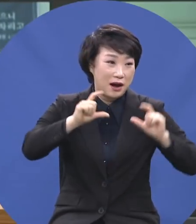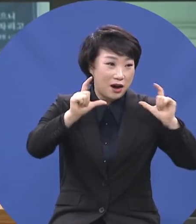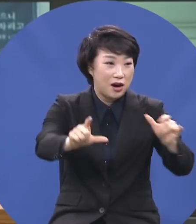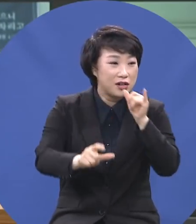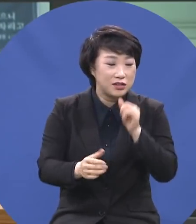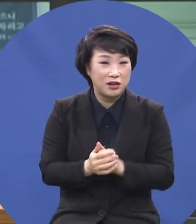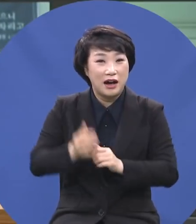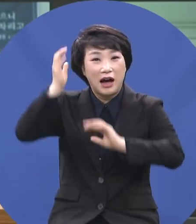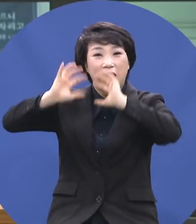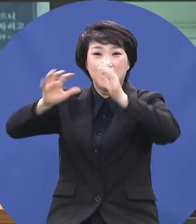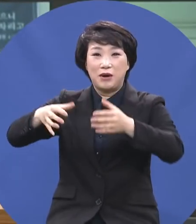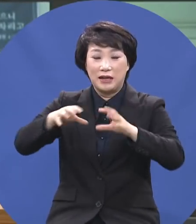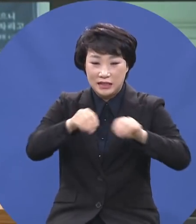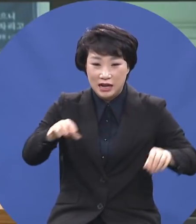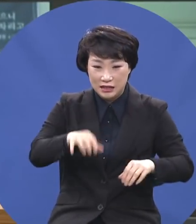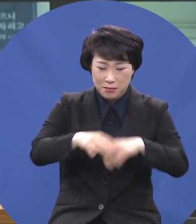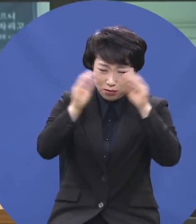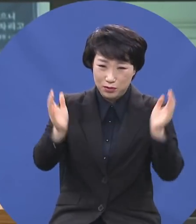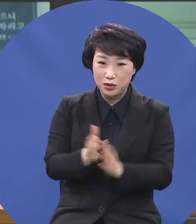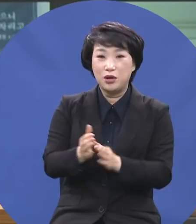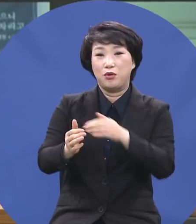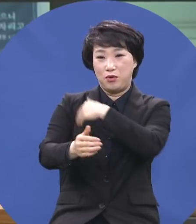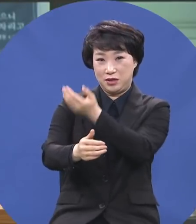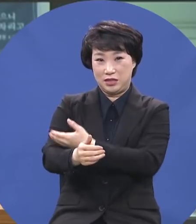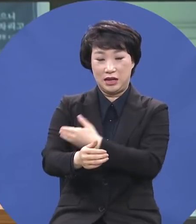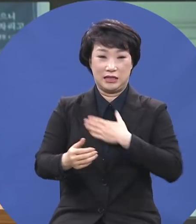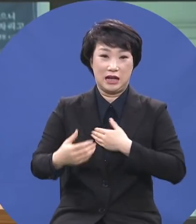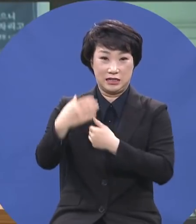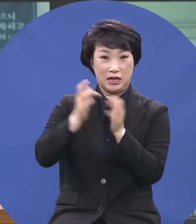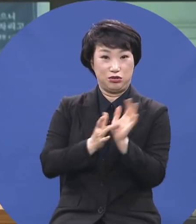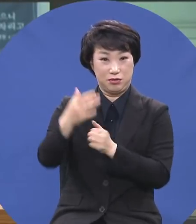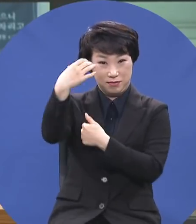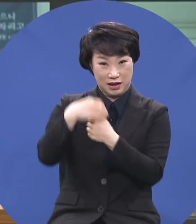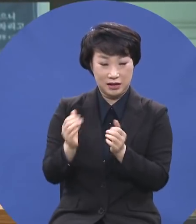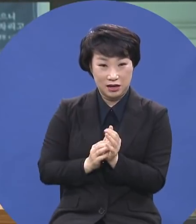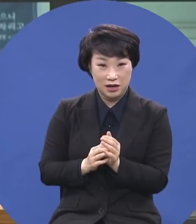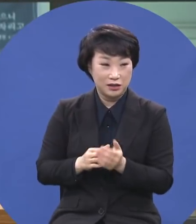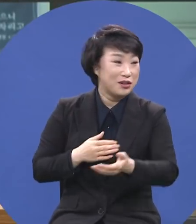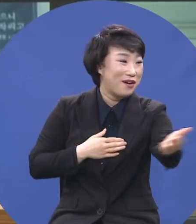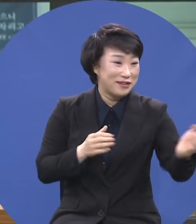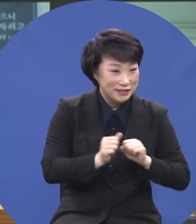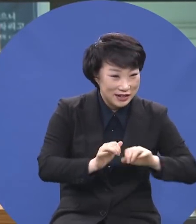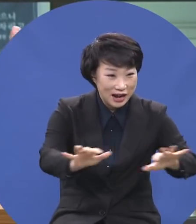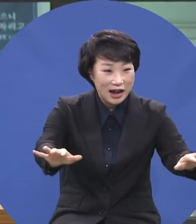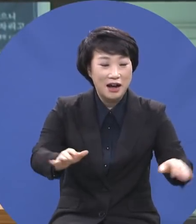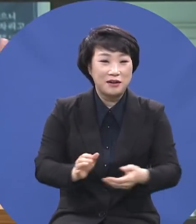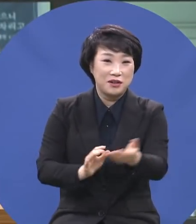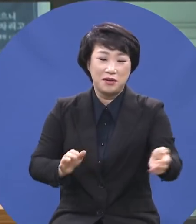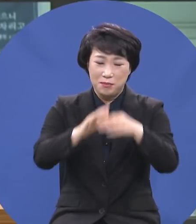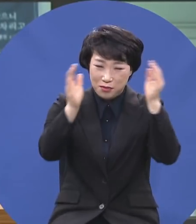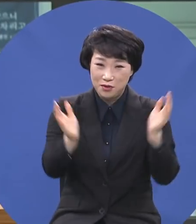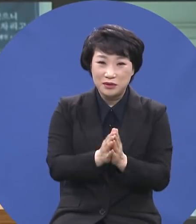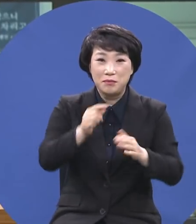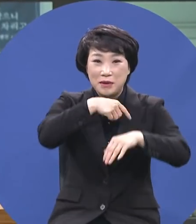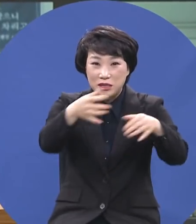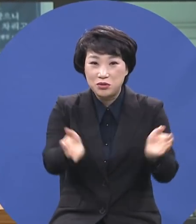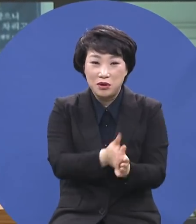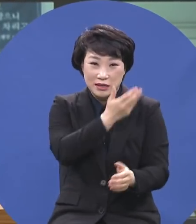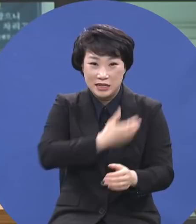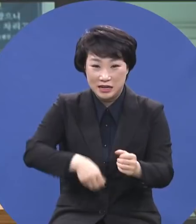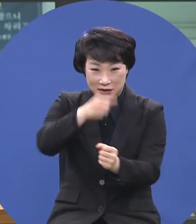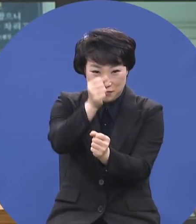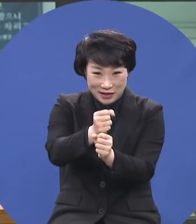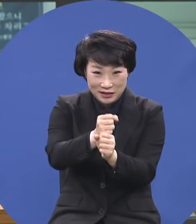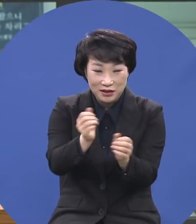가라사대 하늘과 땅의 모든 권세를 내게 주셨으니 그러므로 너희는 가서 모든 족속으로